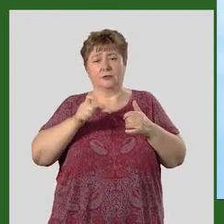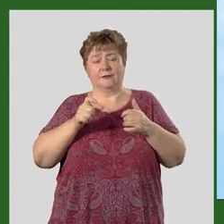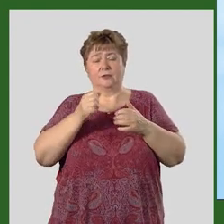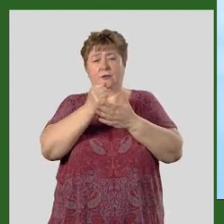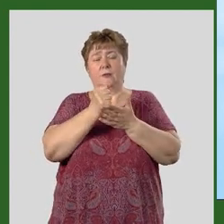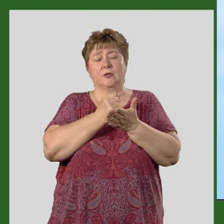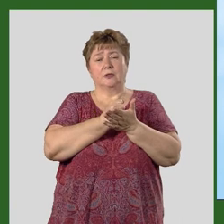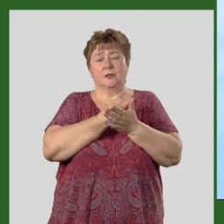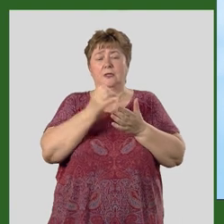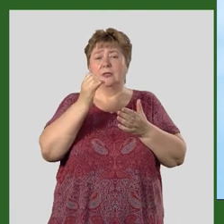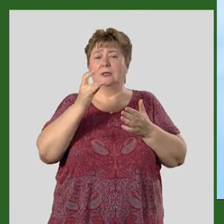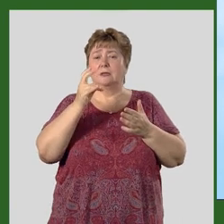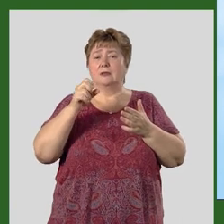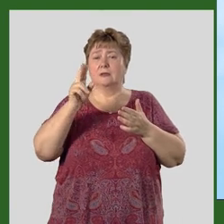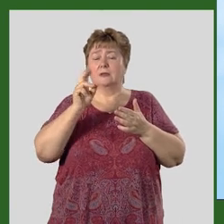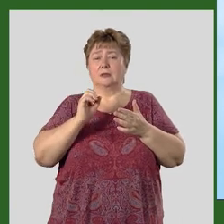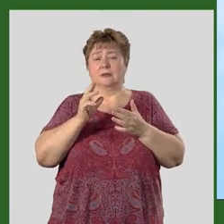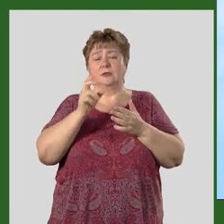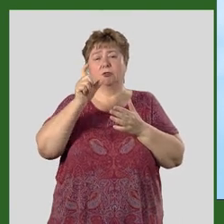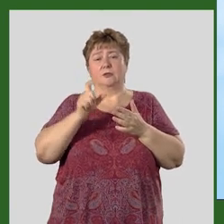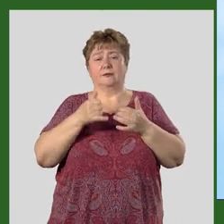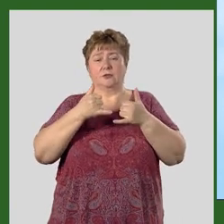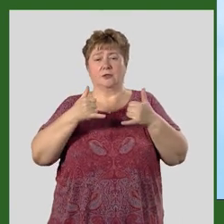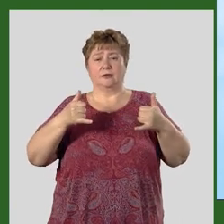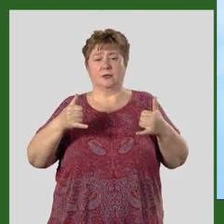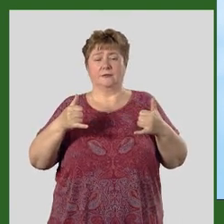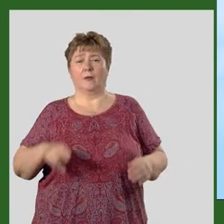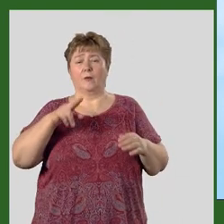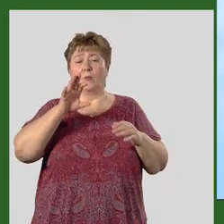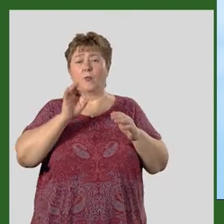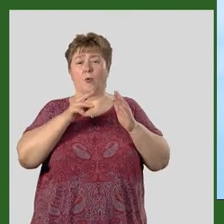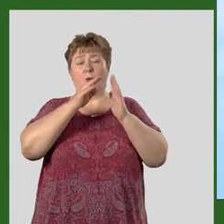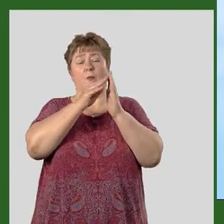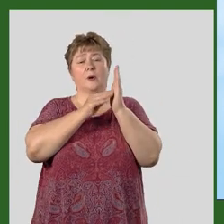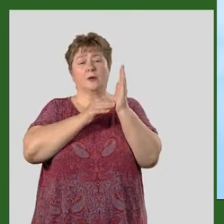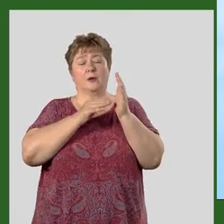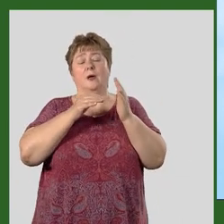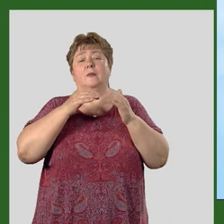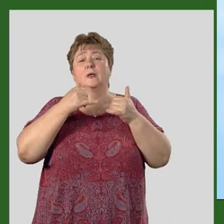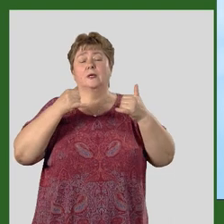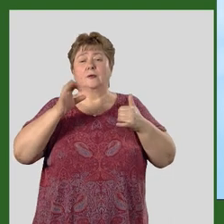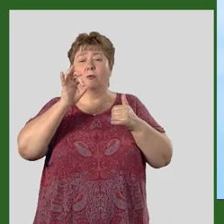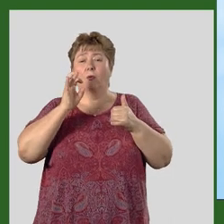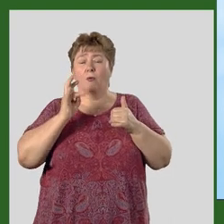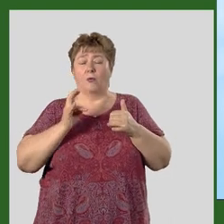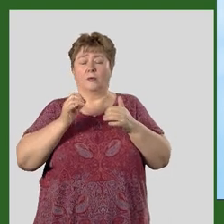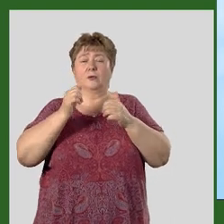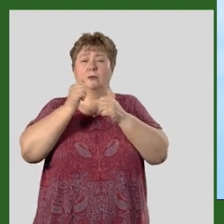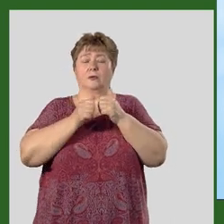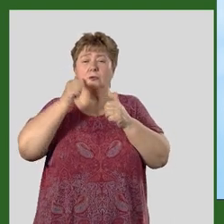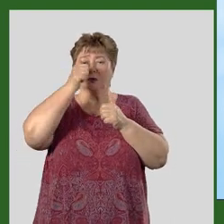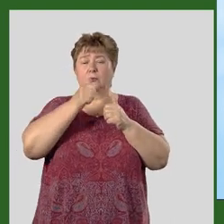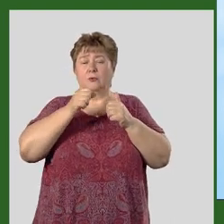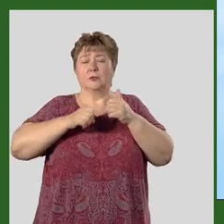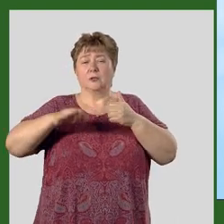потенциала, индекс человеческого развития. По программе развития ООН ежегодно страны